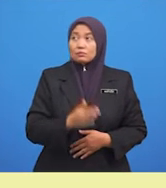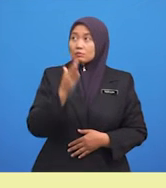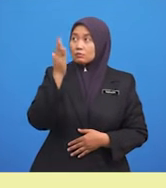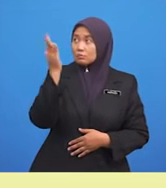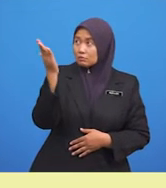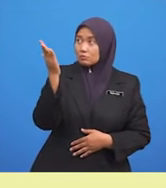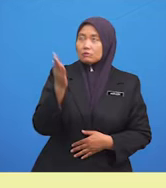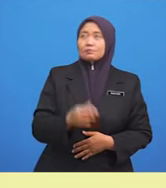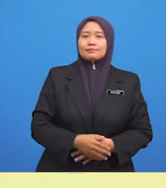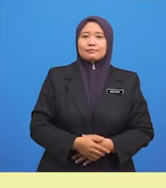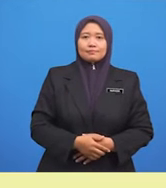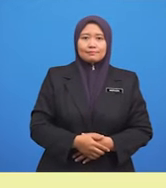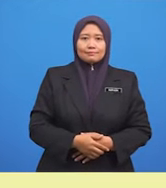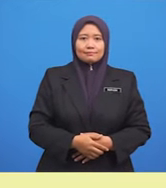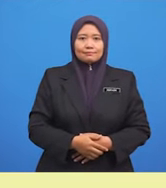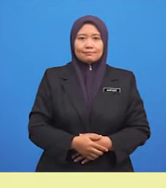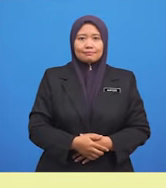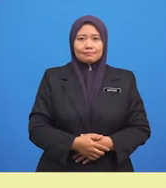melukis gambar rajah Vans tersebut.